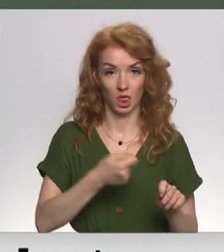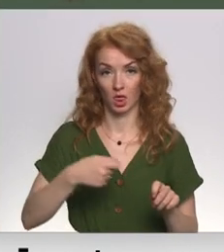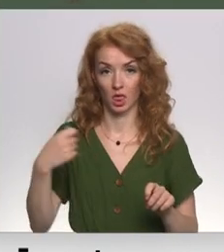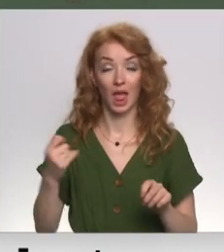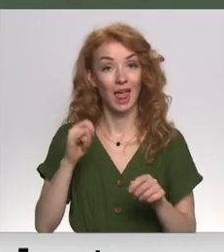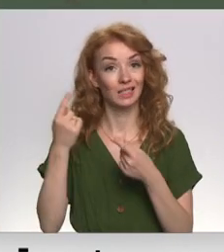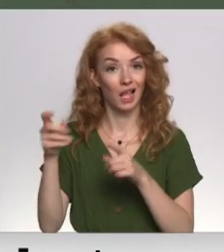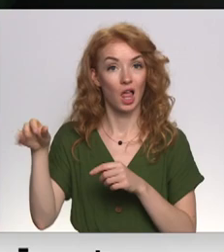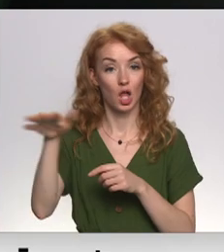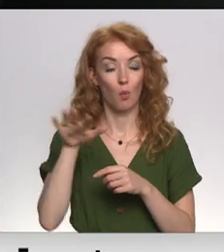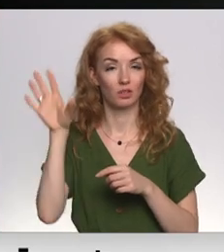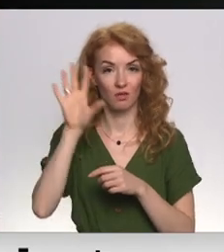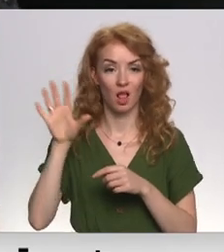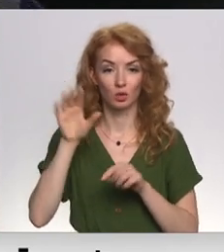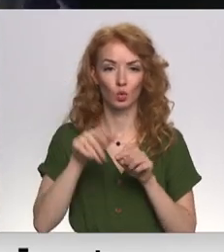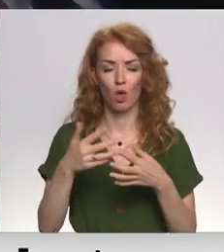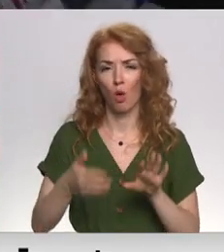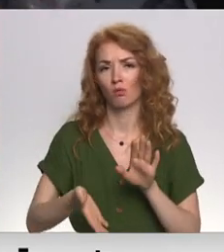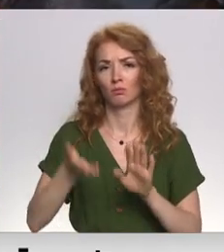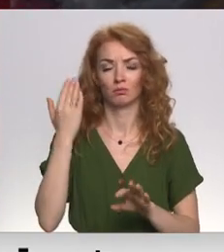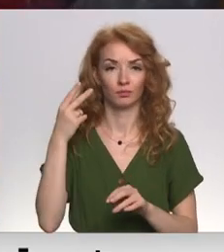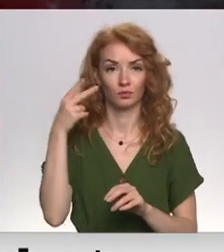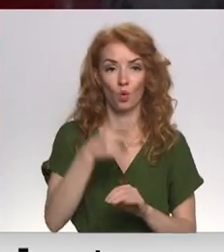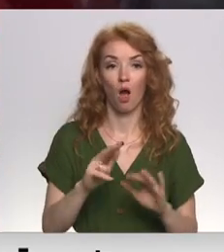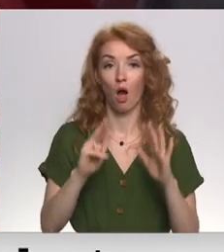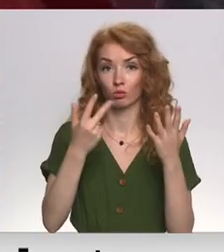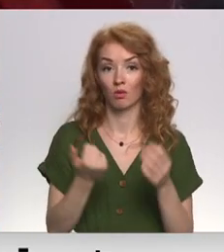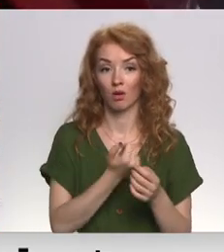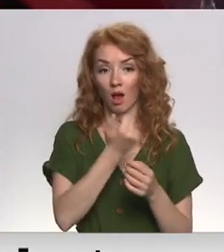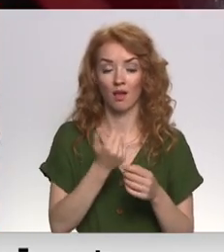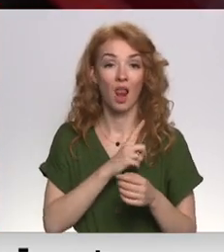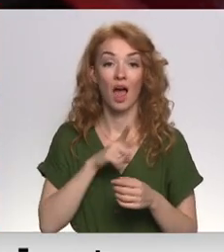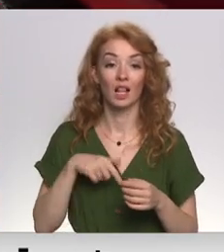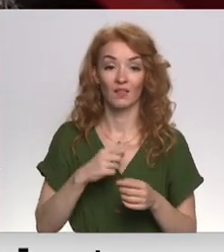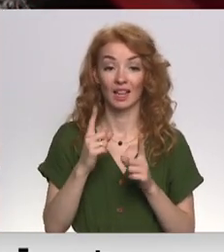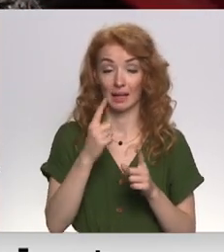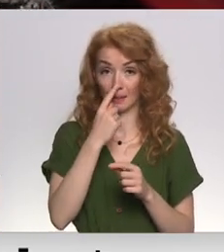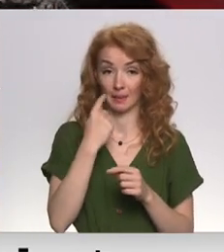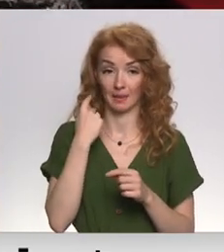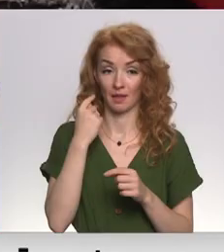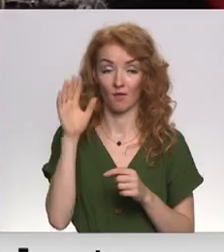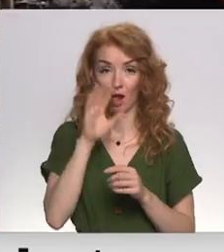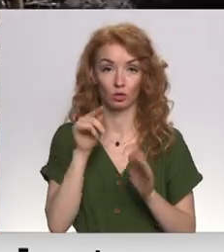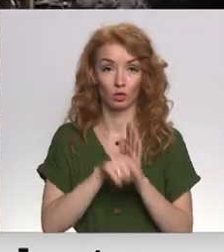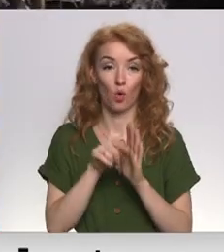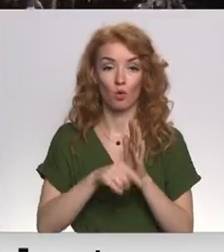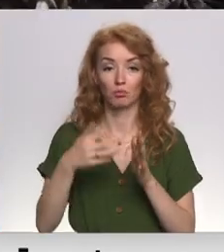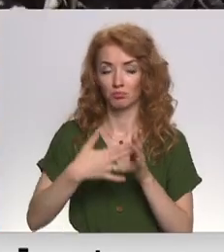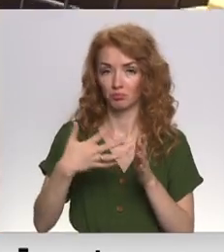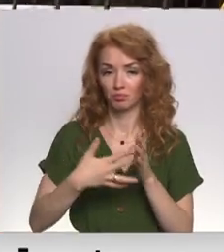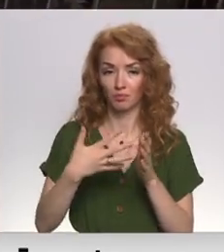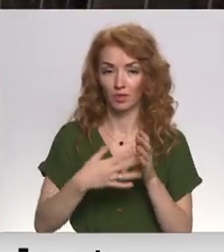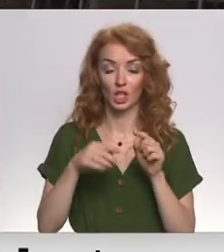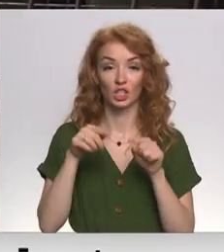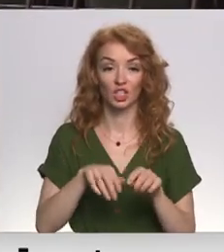citas Eiropas Savienības valstis to sāka darīt 2008. Gadā, tad Latvija tikai tagad. Valsts kontrole aprēķina liecina, ka